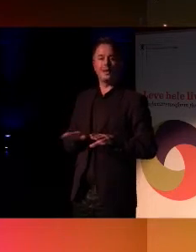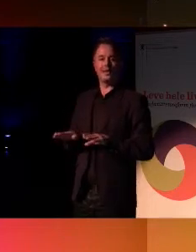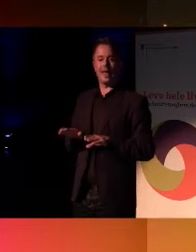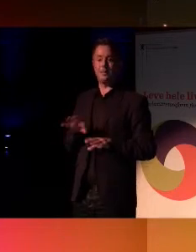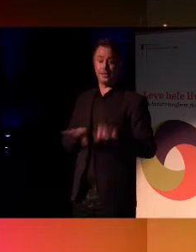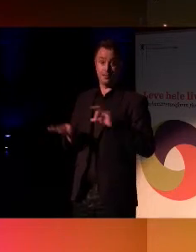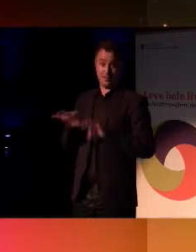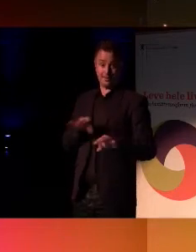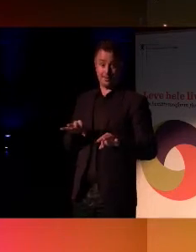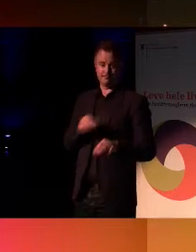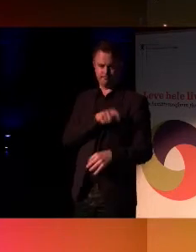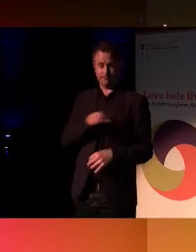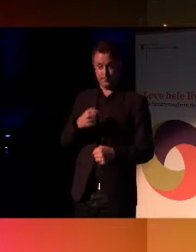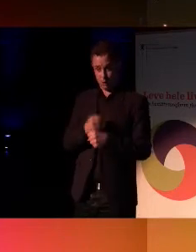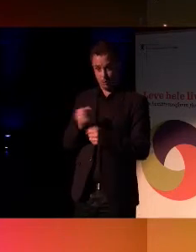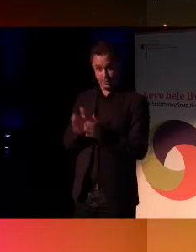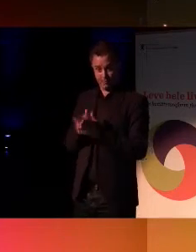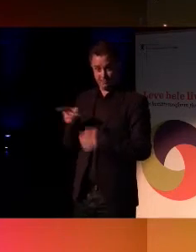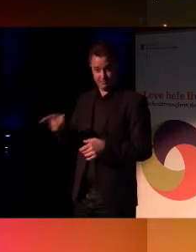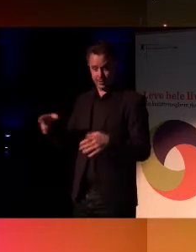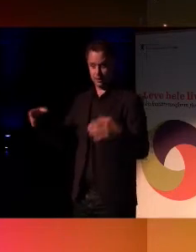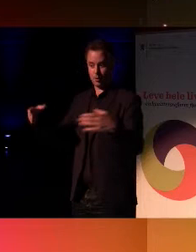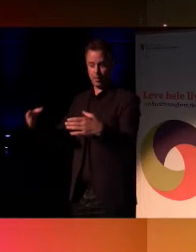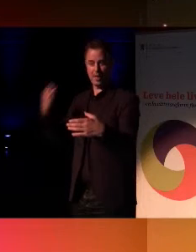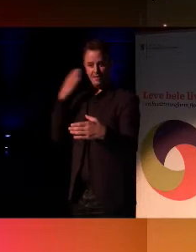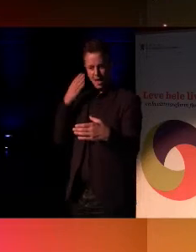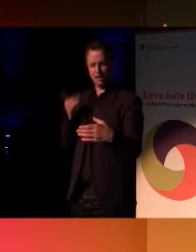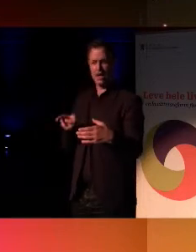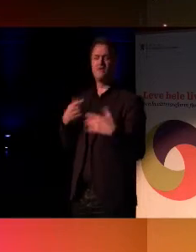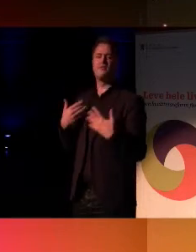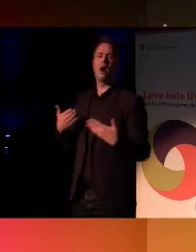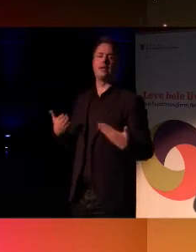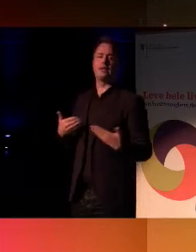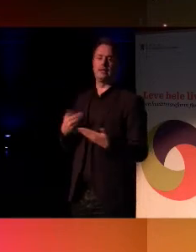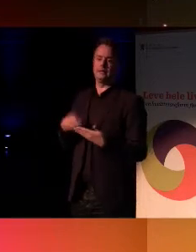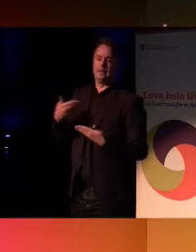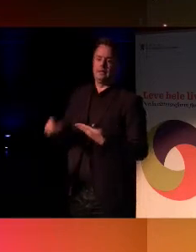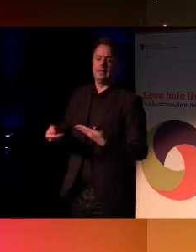jobber med denne gruppen, så vet man at det er ganske utbredt å bruke dette. Men det er dessverre